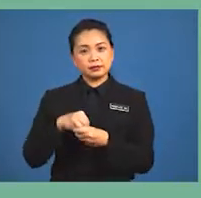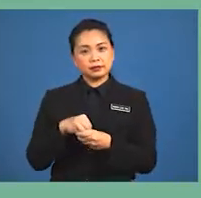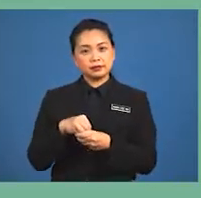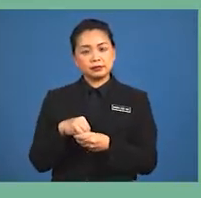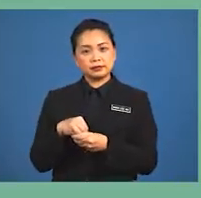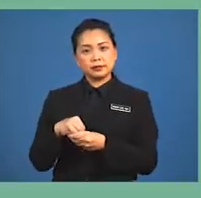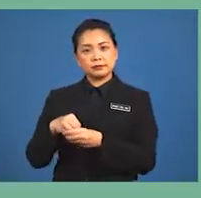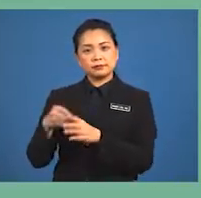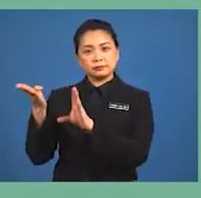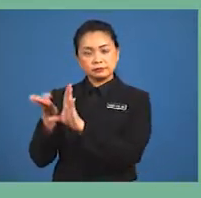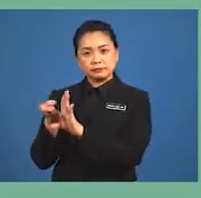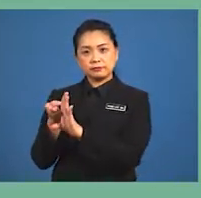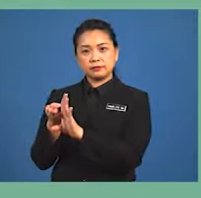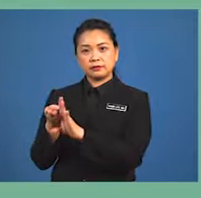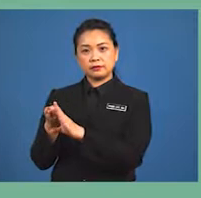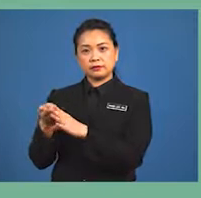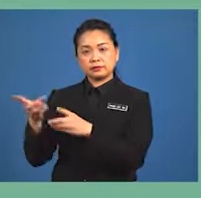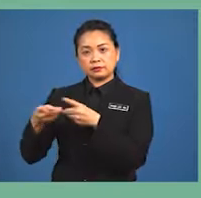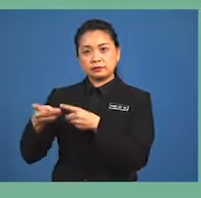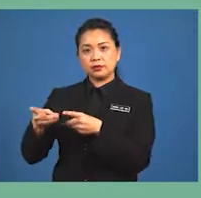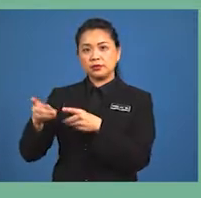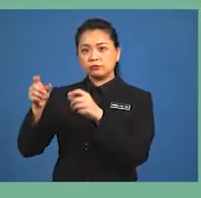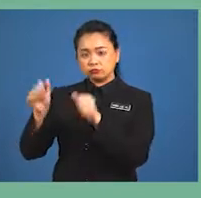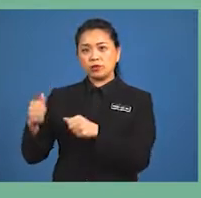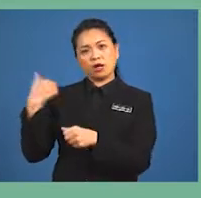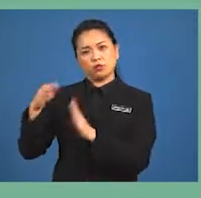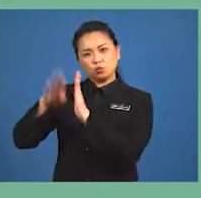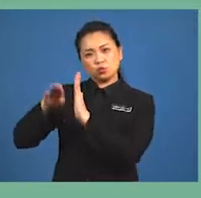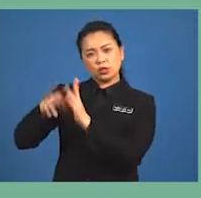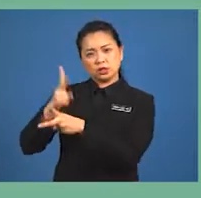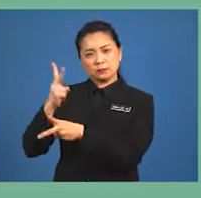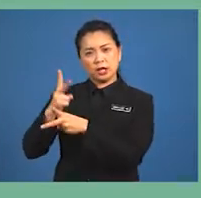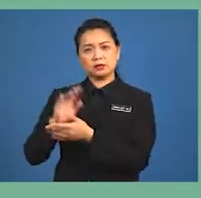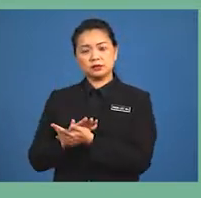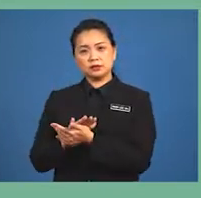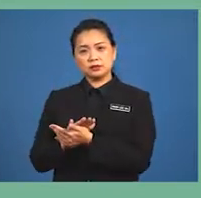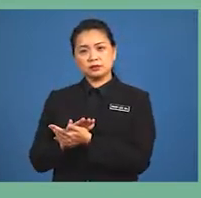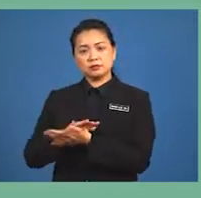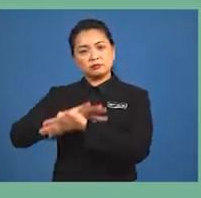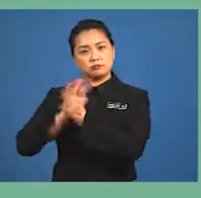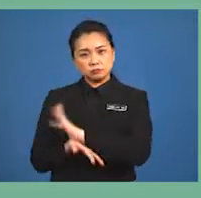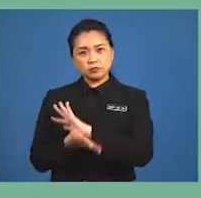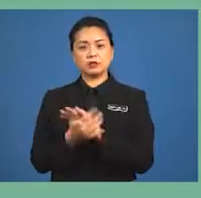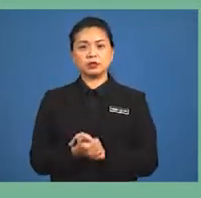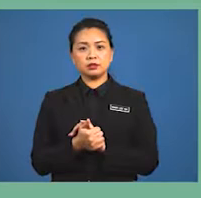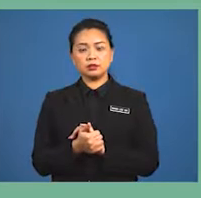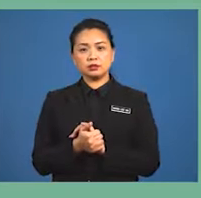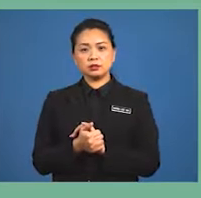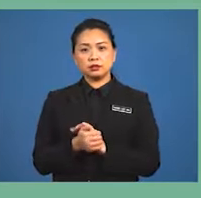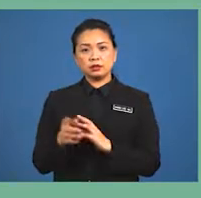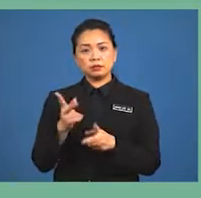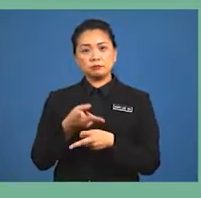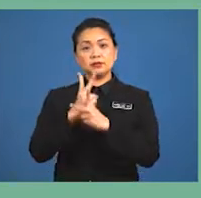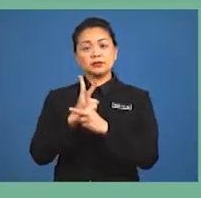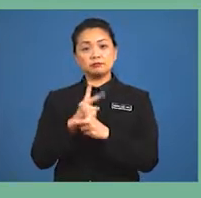bank perdagangan boleh mengalami kekurangan simpanan. Maka antara sumber pinjaman bank perdagangan adalah